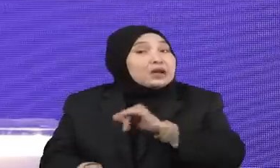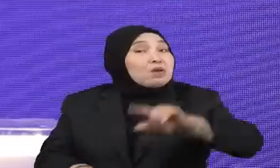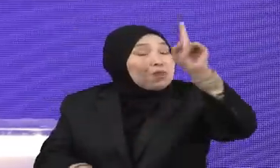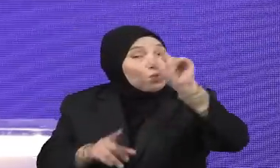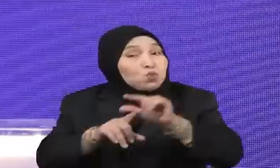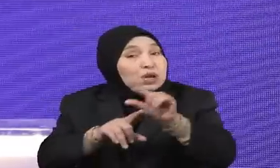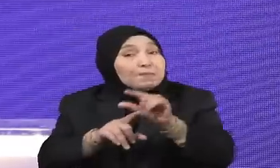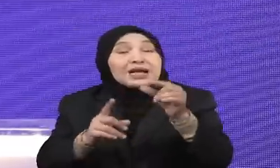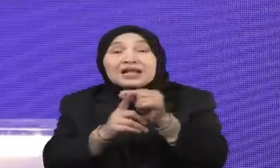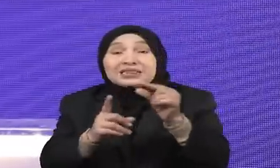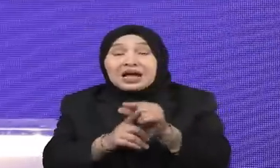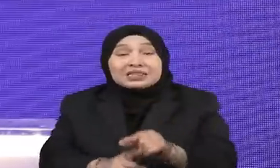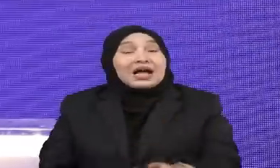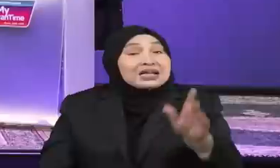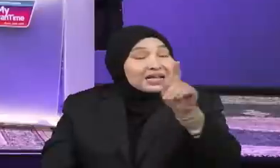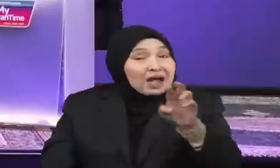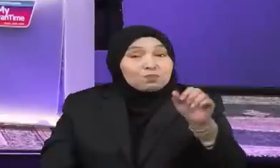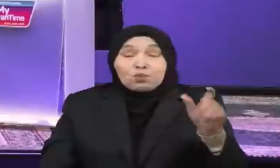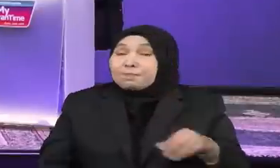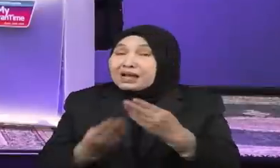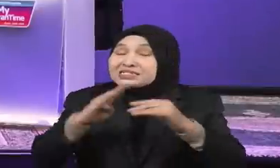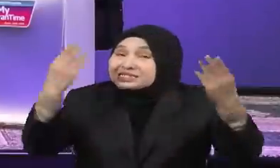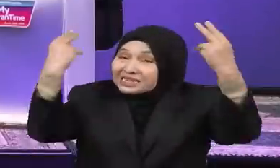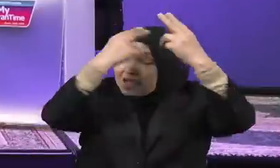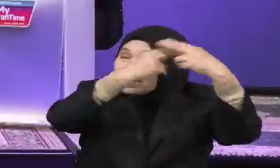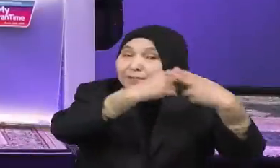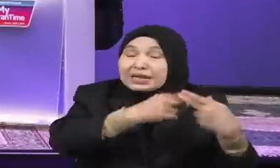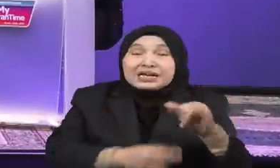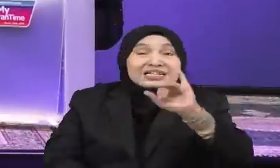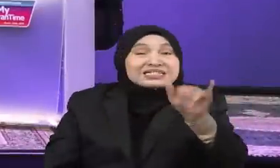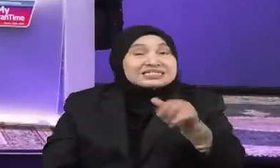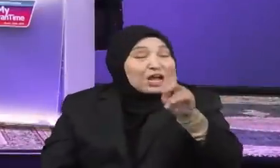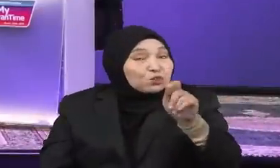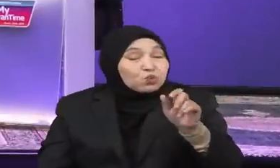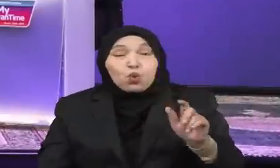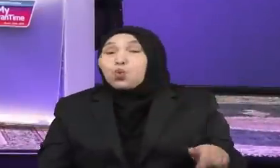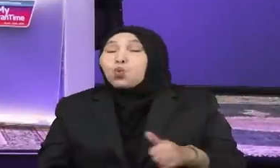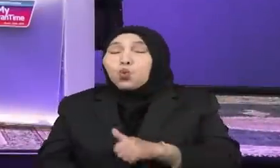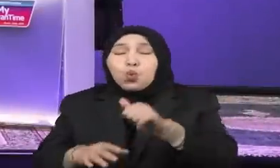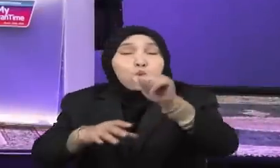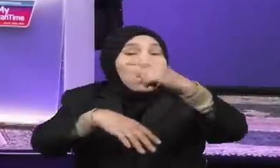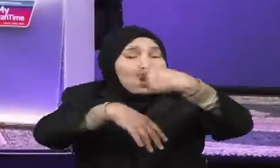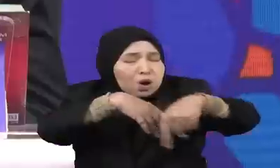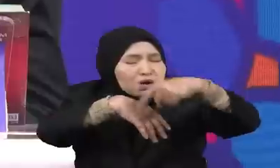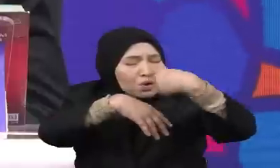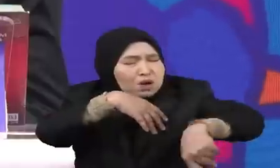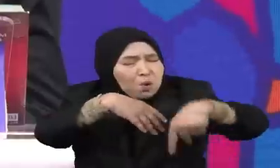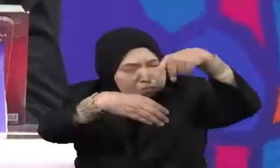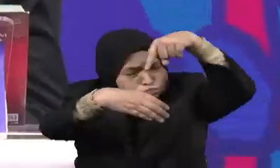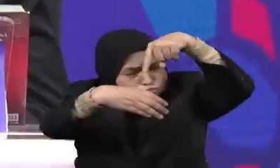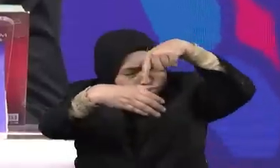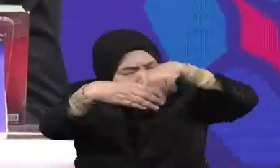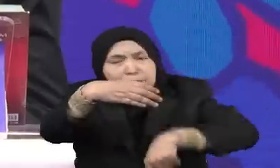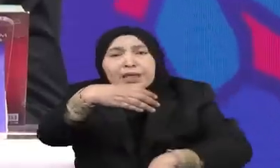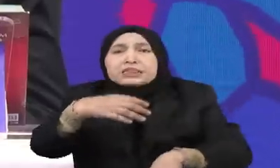bukannya dalam Alquran misalnya bahasa Arab ini Luke yang dalam tuh yang dalam tuh